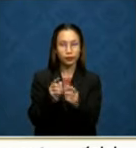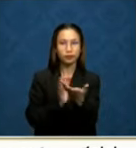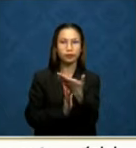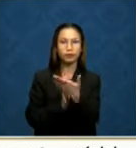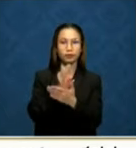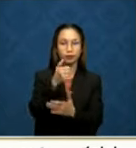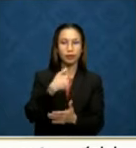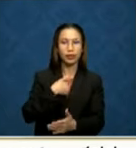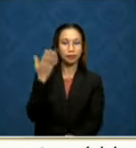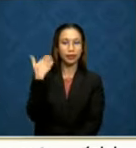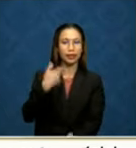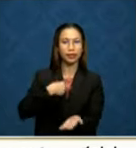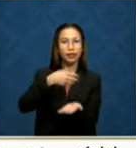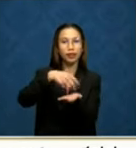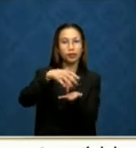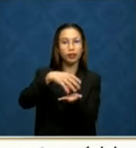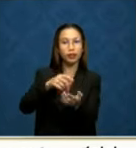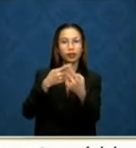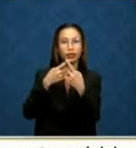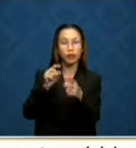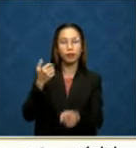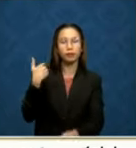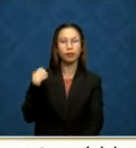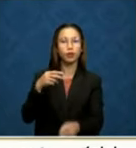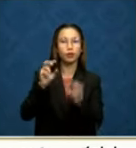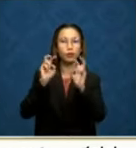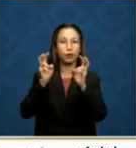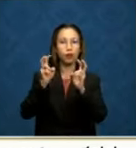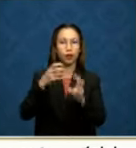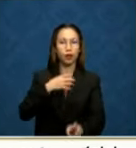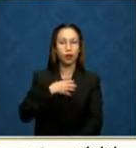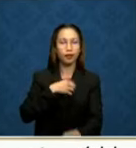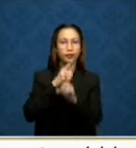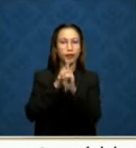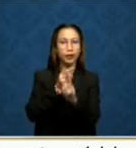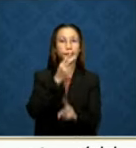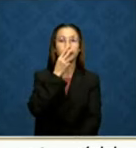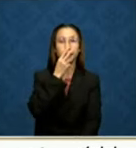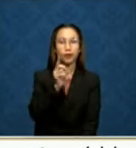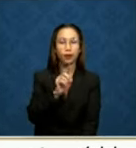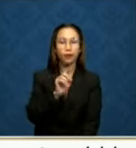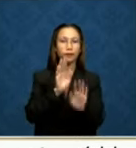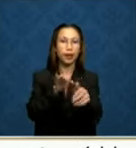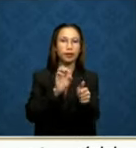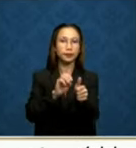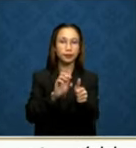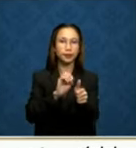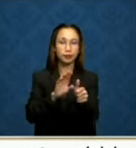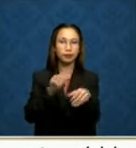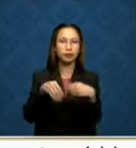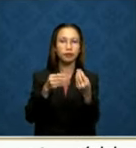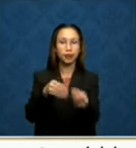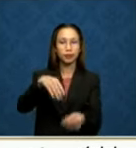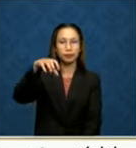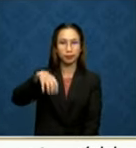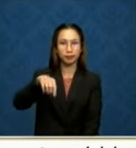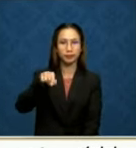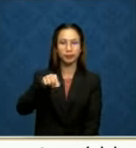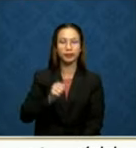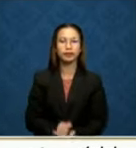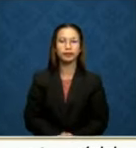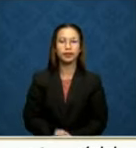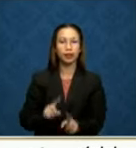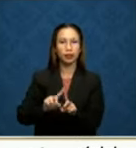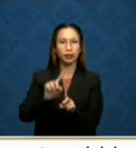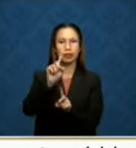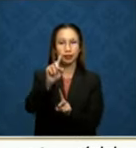ที่ดิฉันได้กลาวไปแล้นะคะดิฉันก็มประเด็นที่อยากจะติดตามแล้วก็ฝากขอเสนอแนะให้กับทางหนวยงานค่ะประเด็